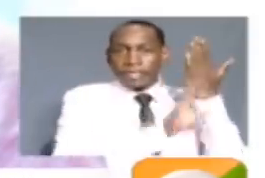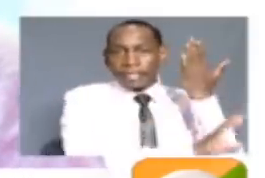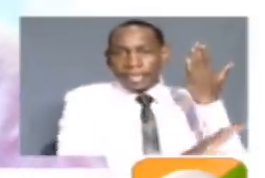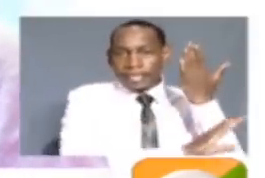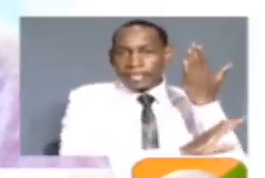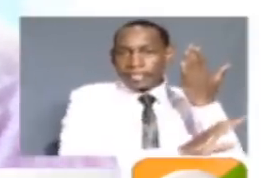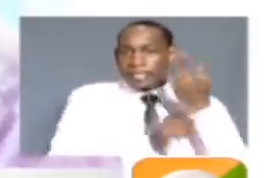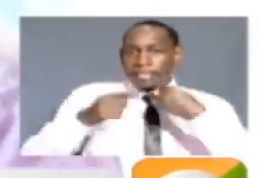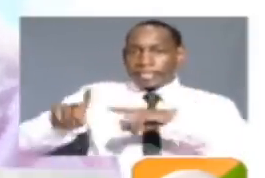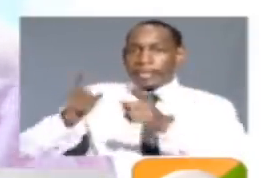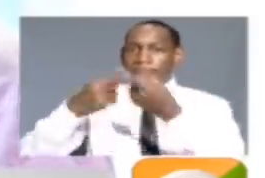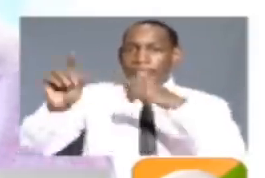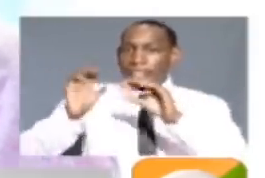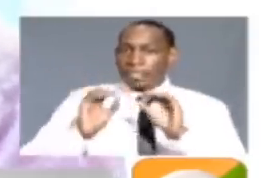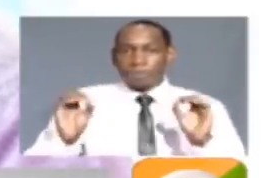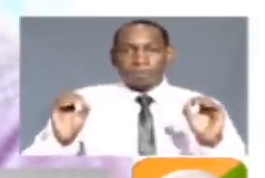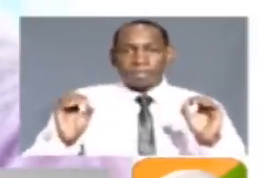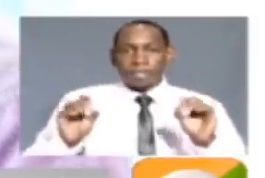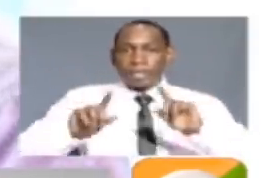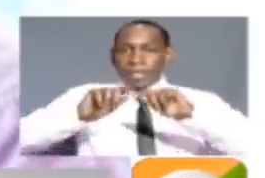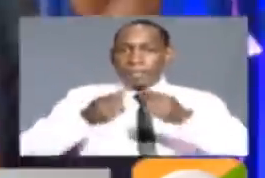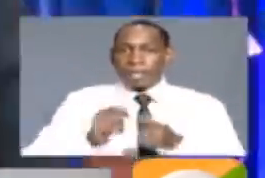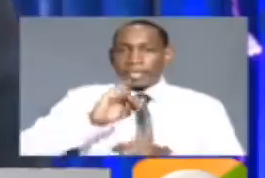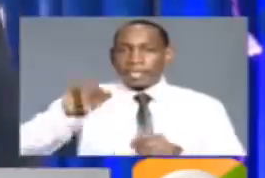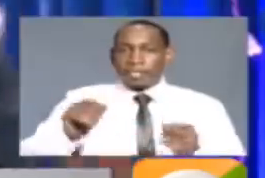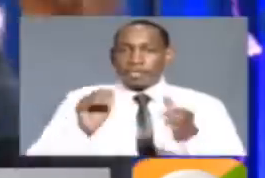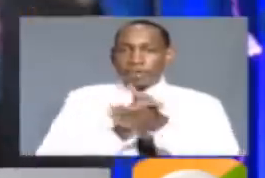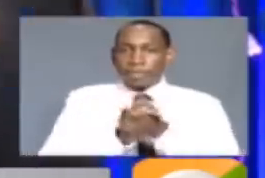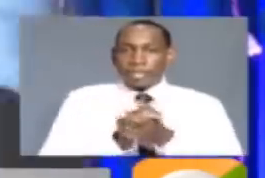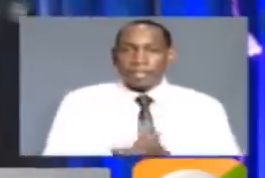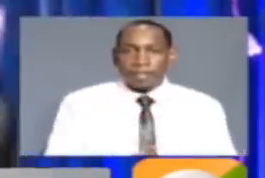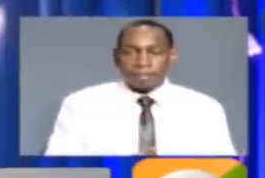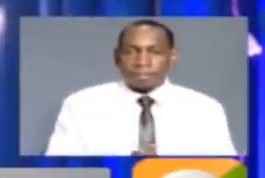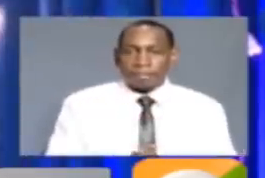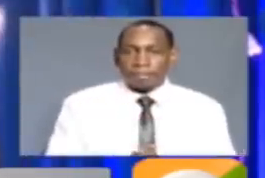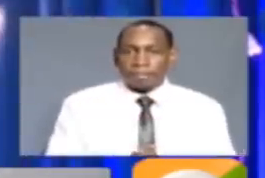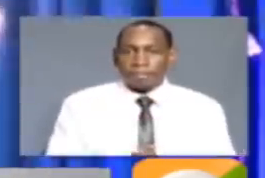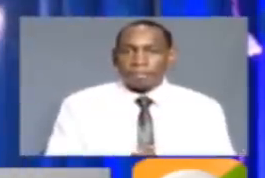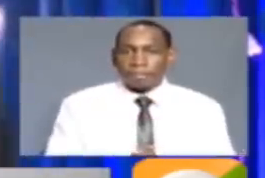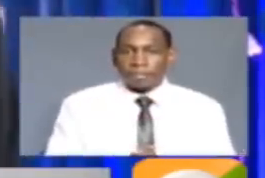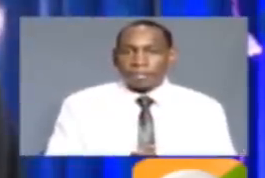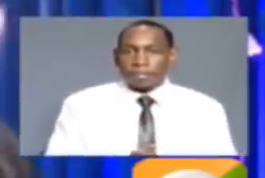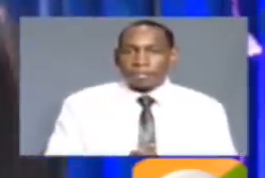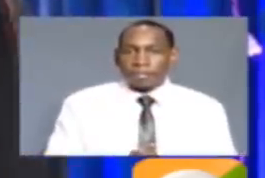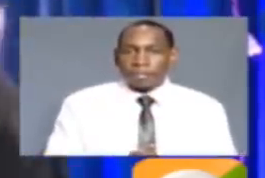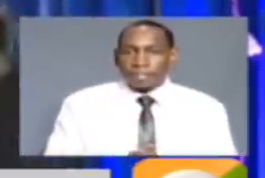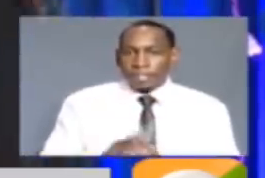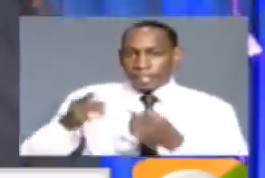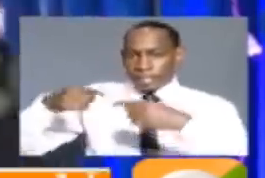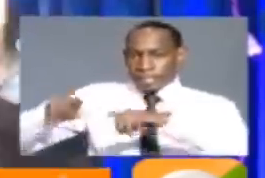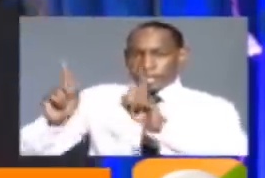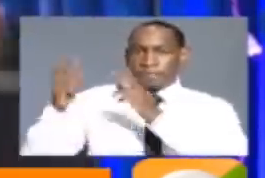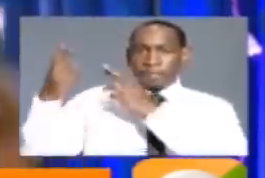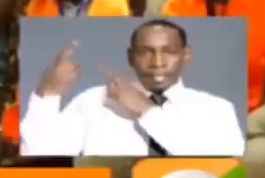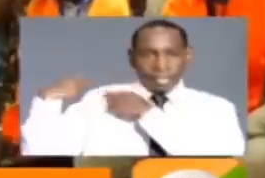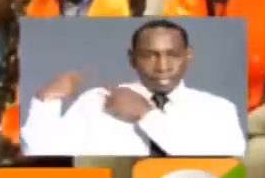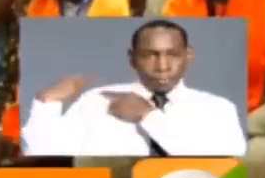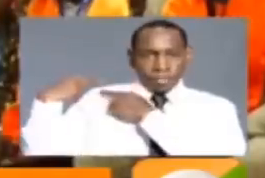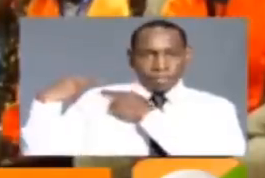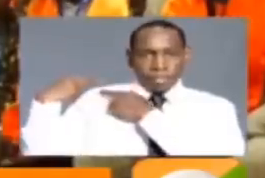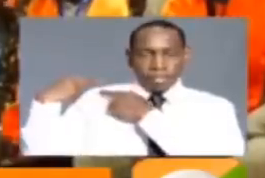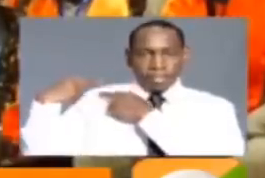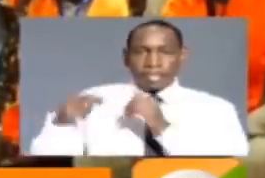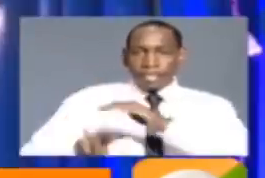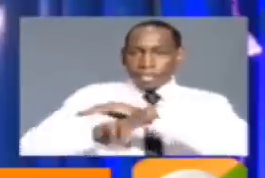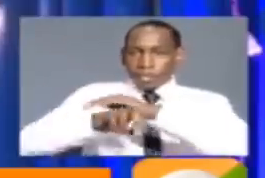You will not succeed in breaking Jubilee. People must be prepared to carry their own crosses themselves.